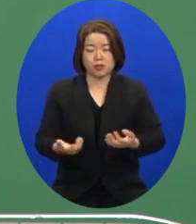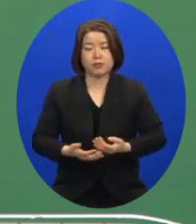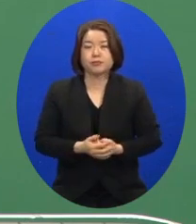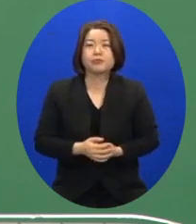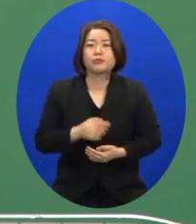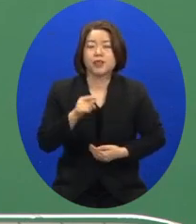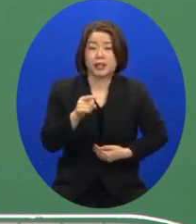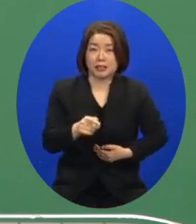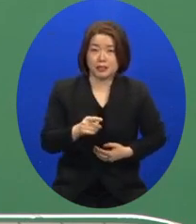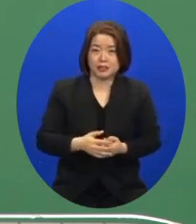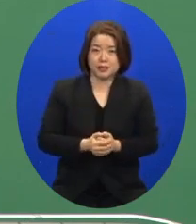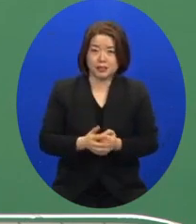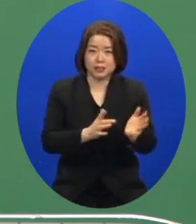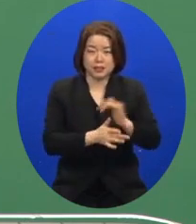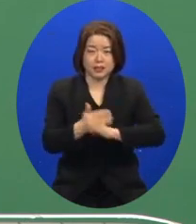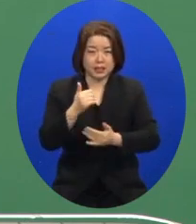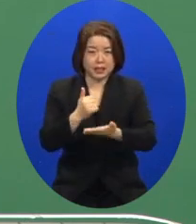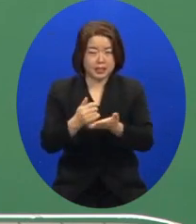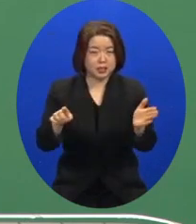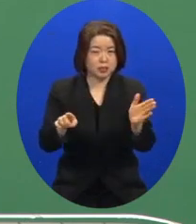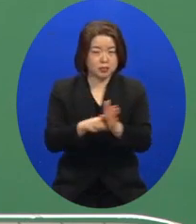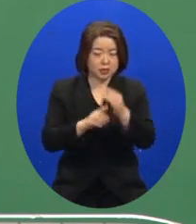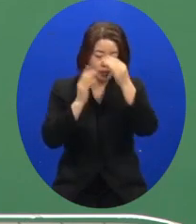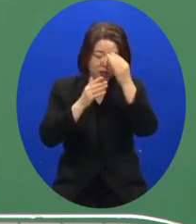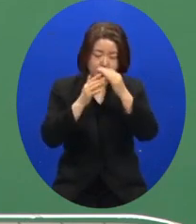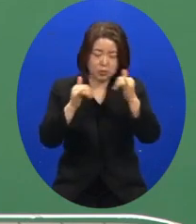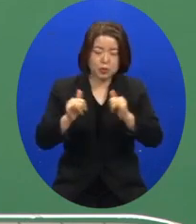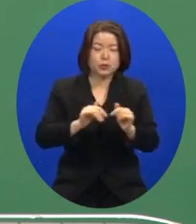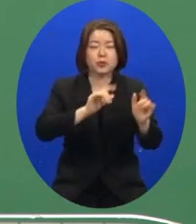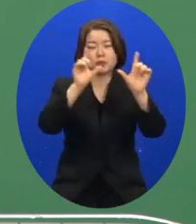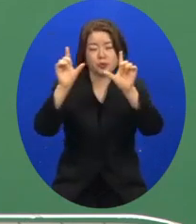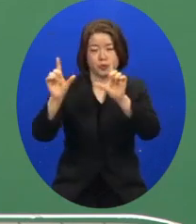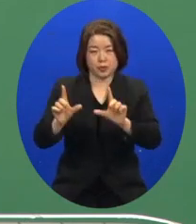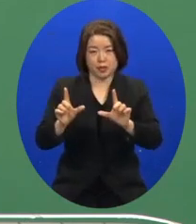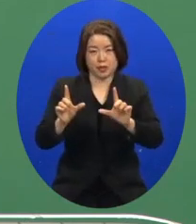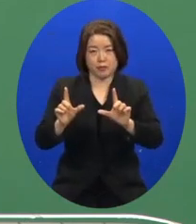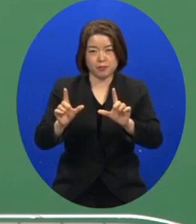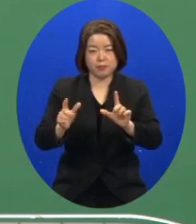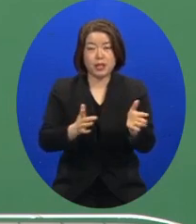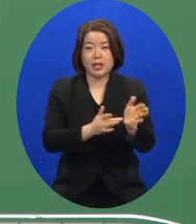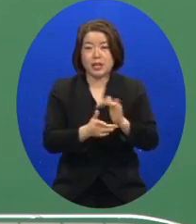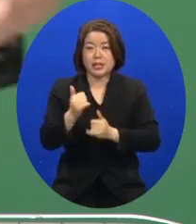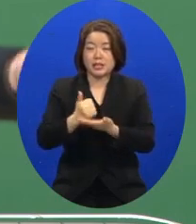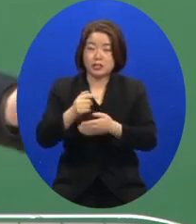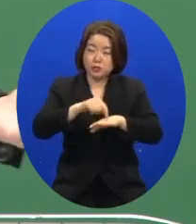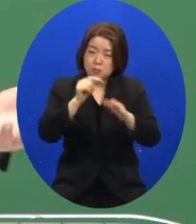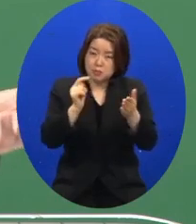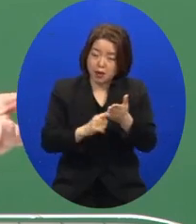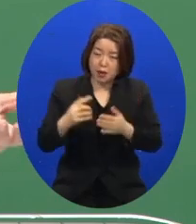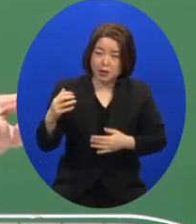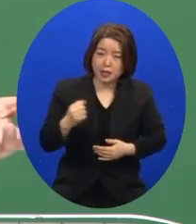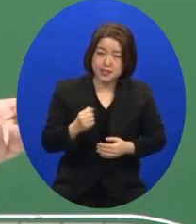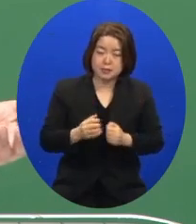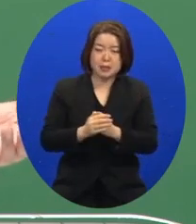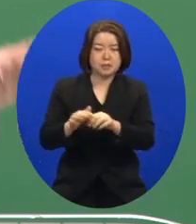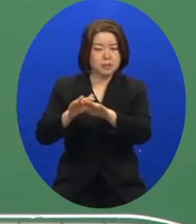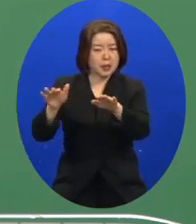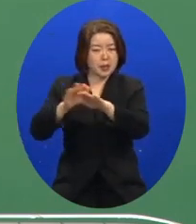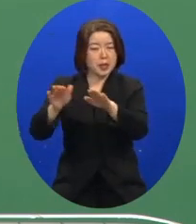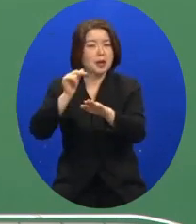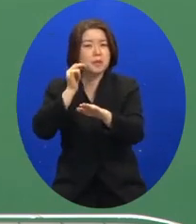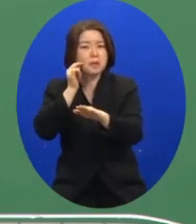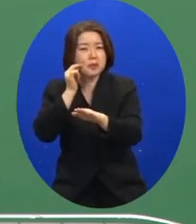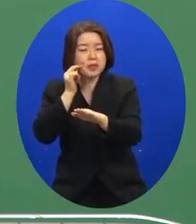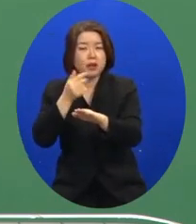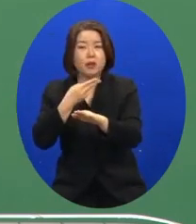이것이 예수 믿는 성도의 삶입니다. 예수님의 마음을 품고 나면 해결 안 될 문제가 없어요.